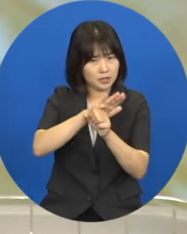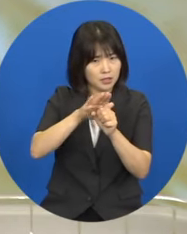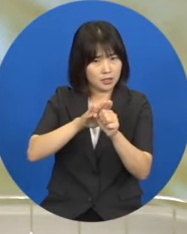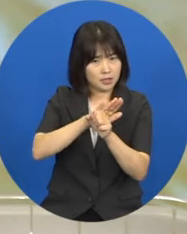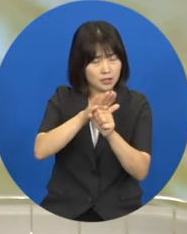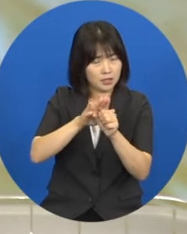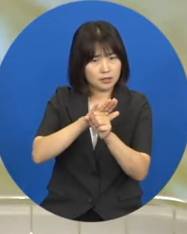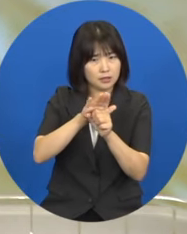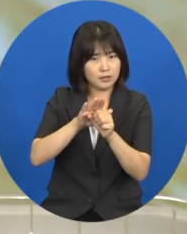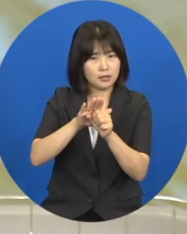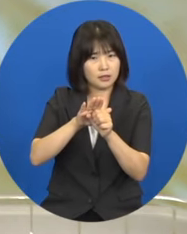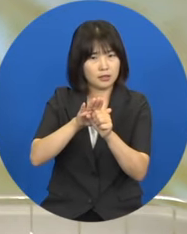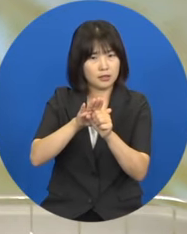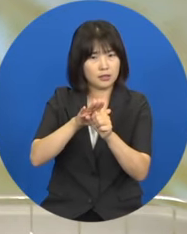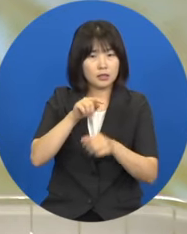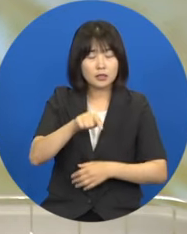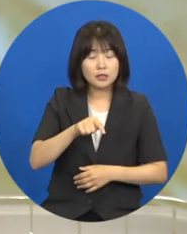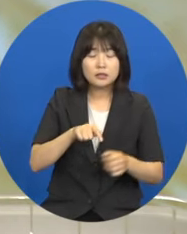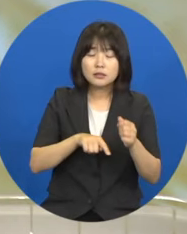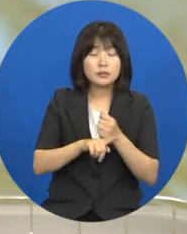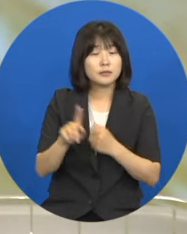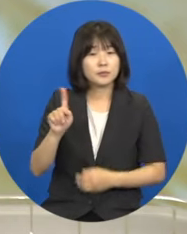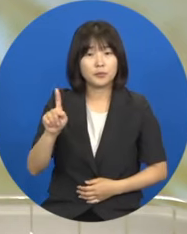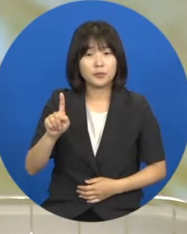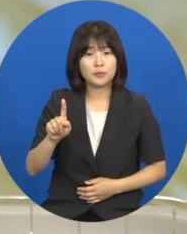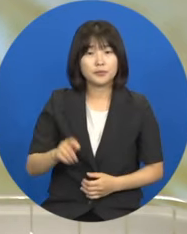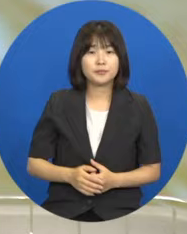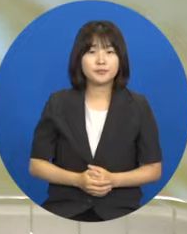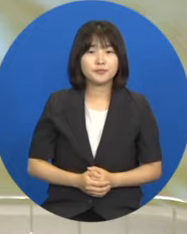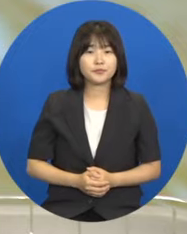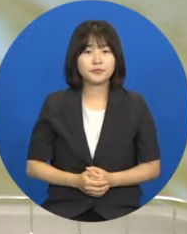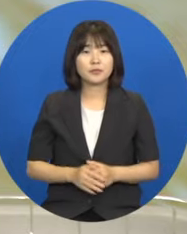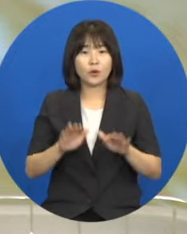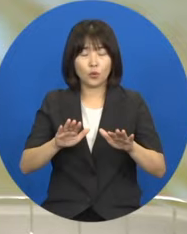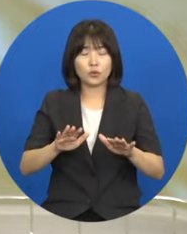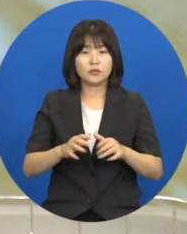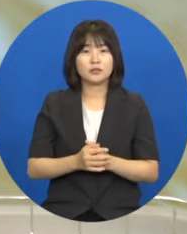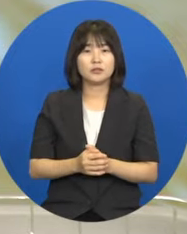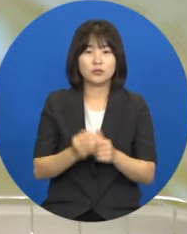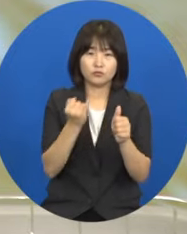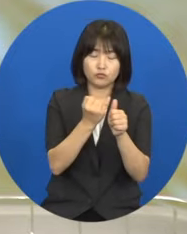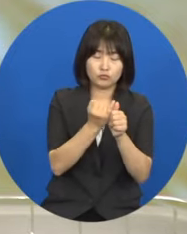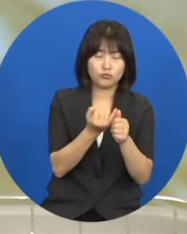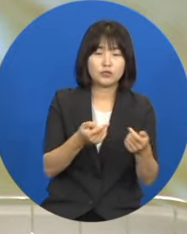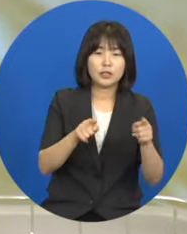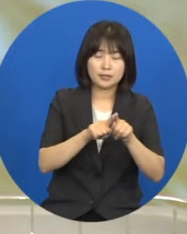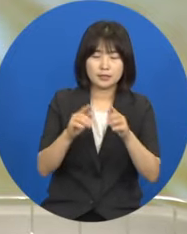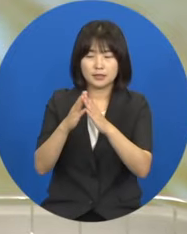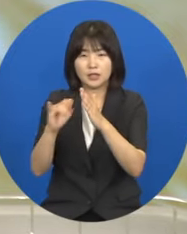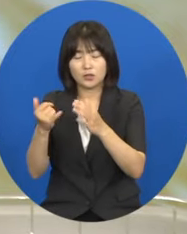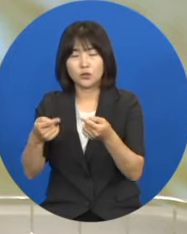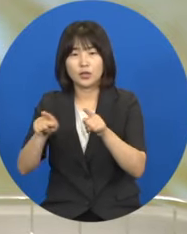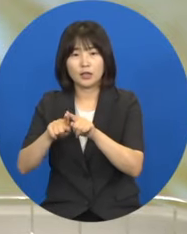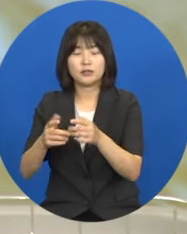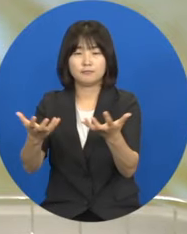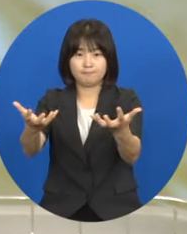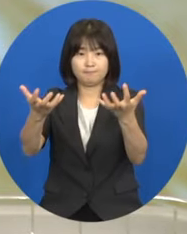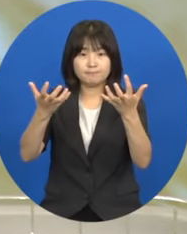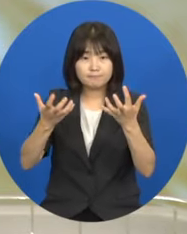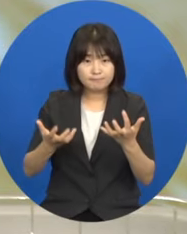사랑한다, 이게 과연 어떤 의미일까요? 오늘 이 자리에도 부부가 함께 나와 있고 가족이 함께 앉아 계신